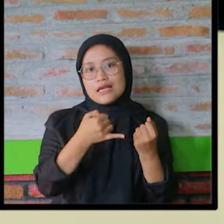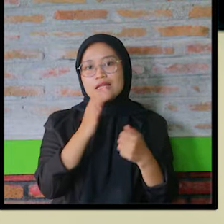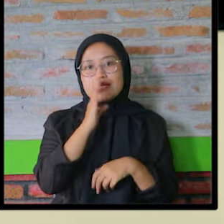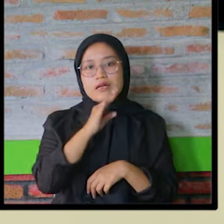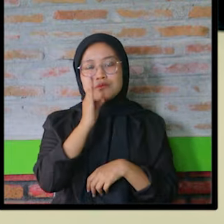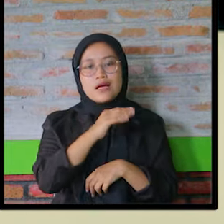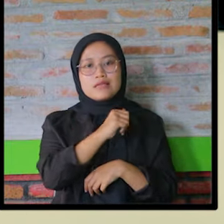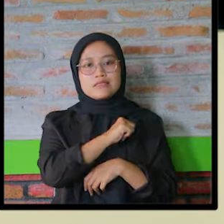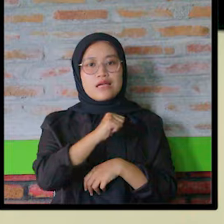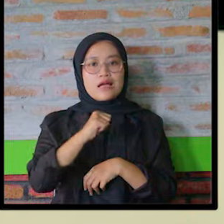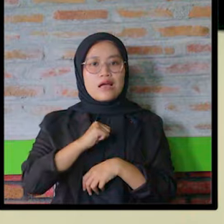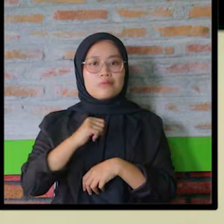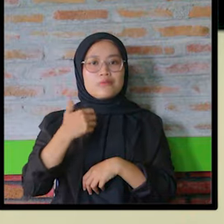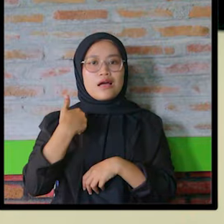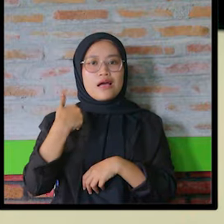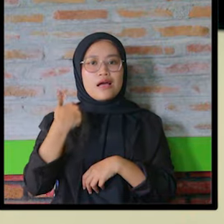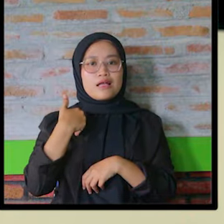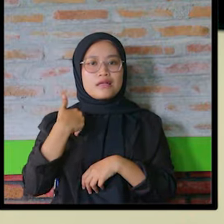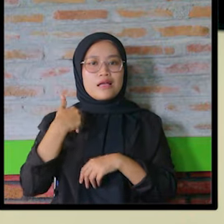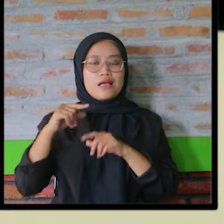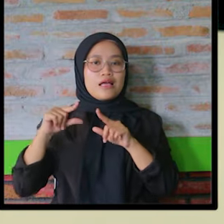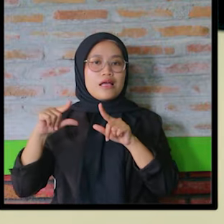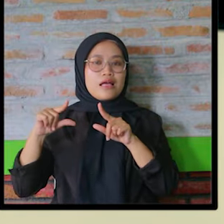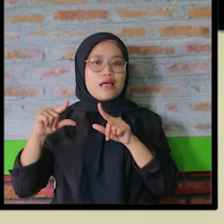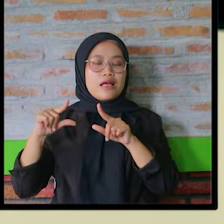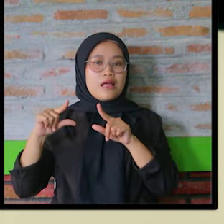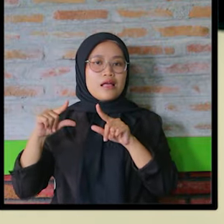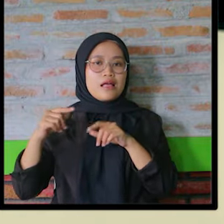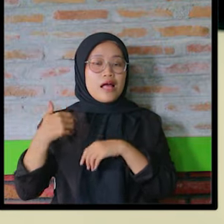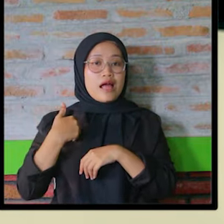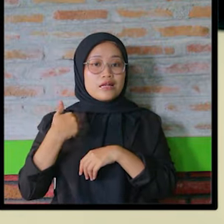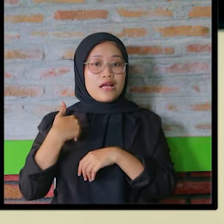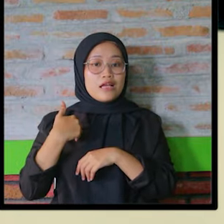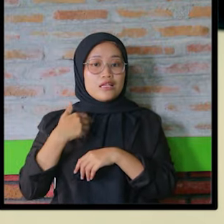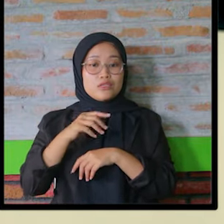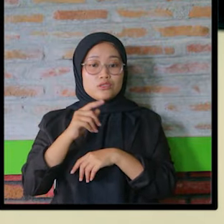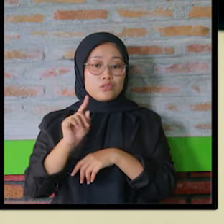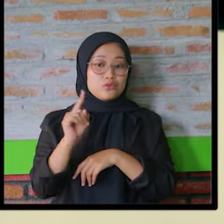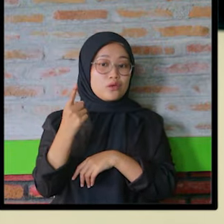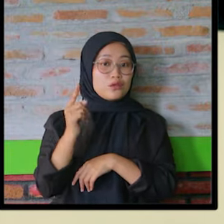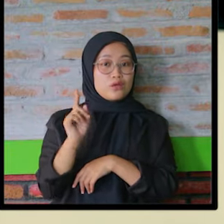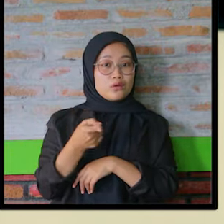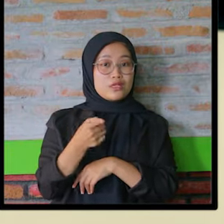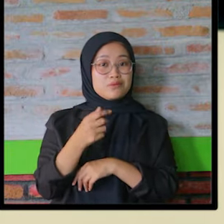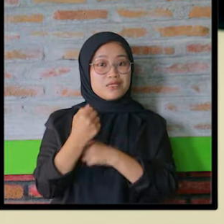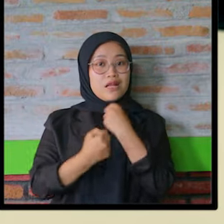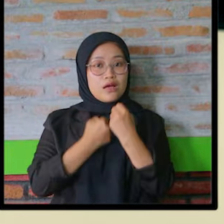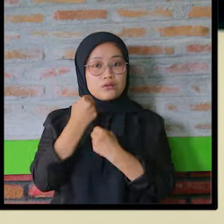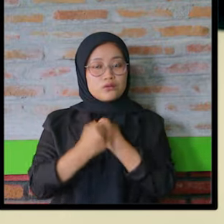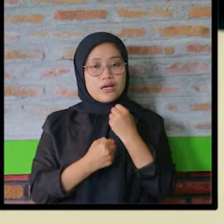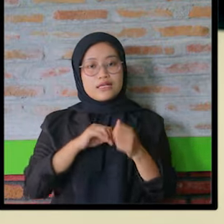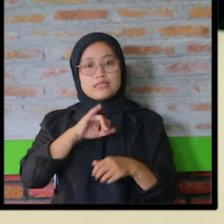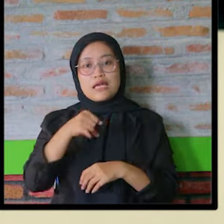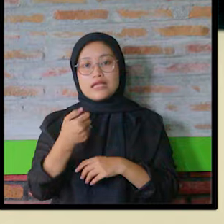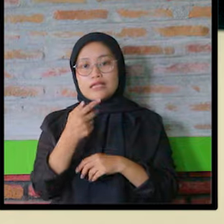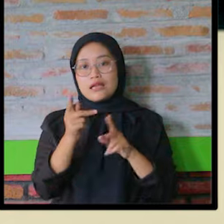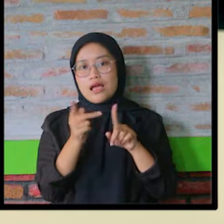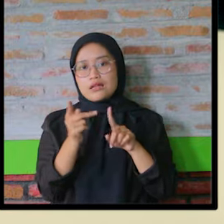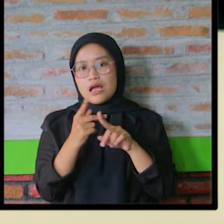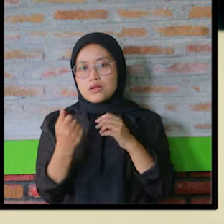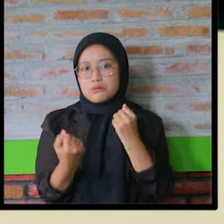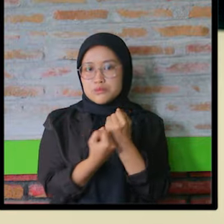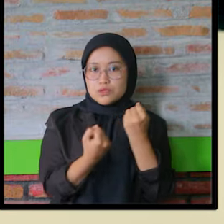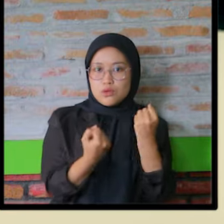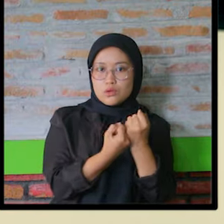e attabiut tabi sesuatu yang ini kan wajib berbuat adil maka hal-hal yang mendukung keadilan itu